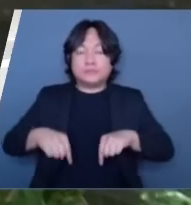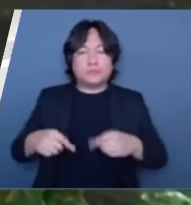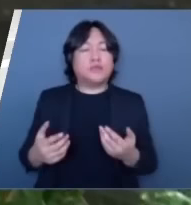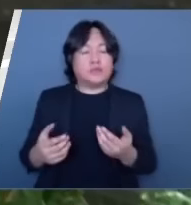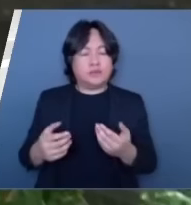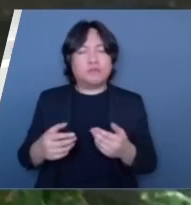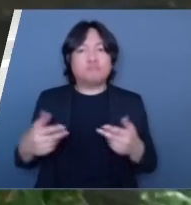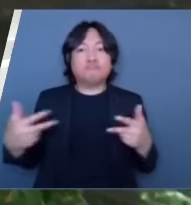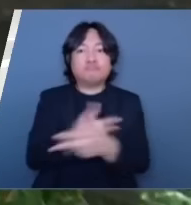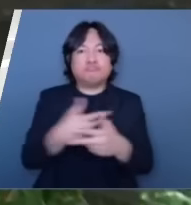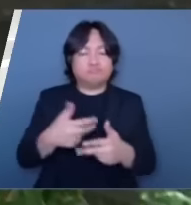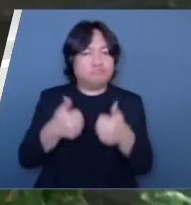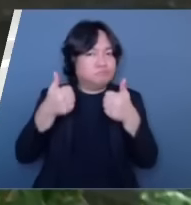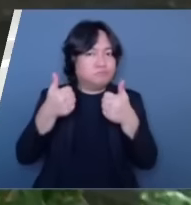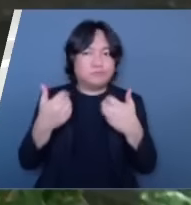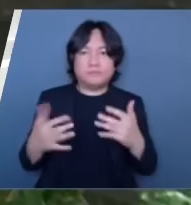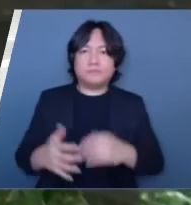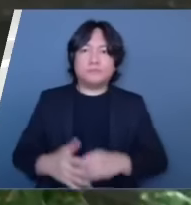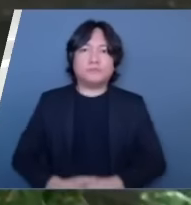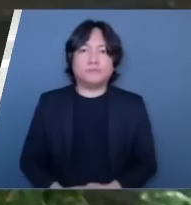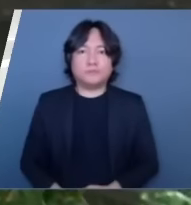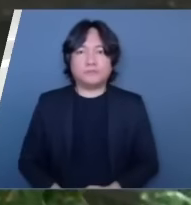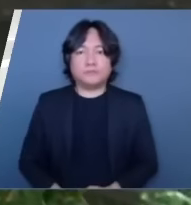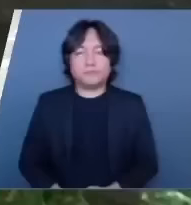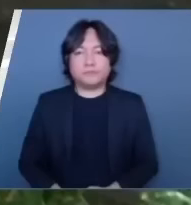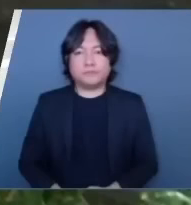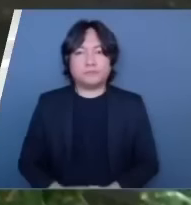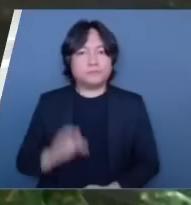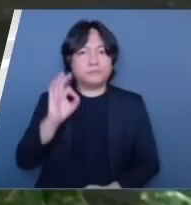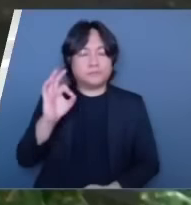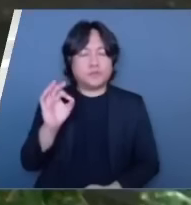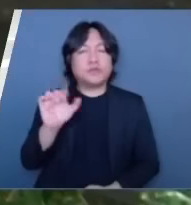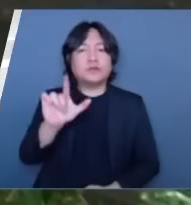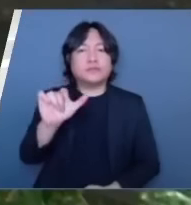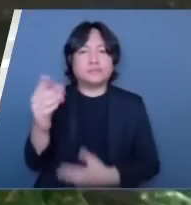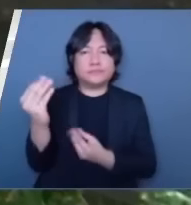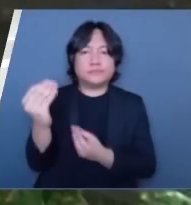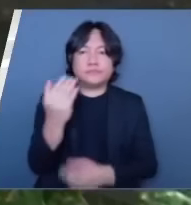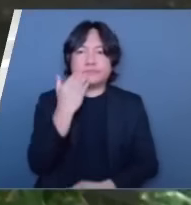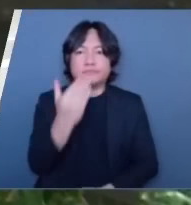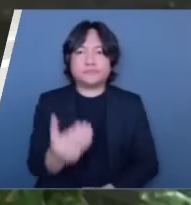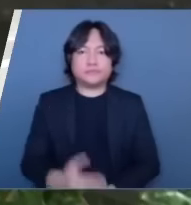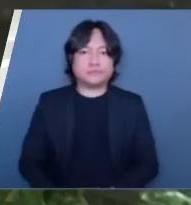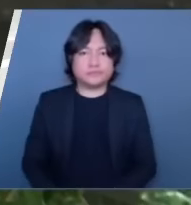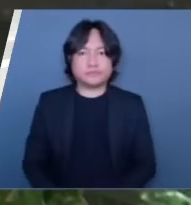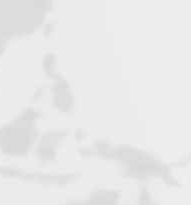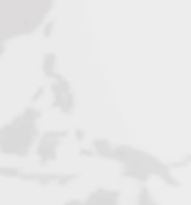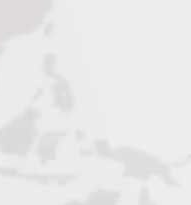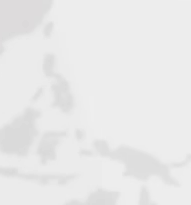malaya yung mga kalsada. PIA. Alright, makikibalita ulit kami sa iyo. Maraming salamat, Darlene Kai.